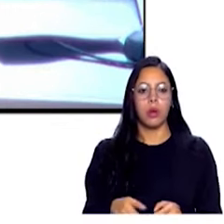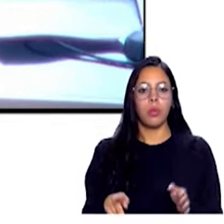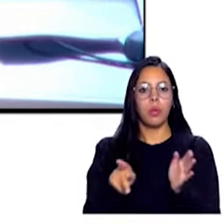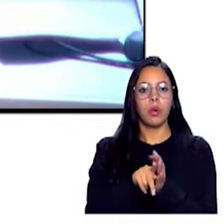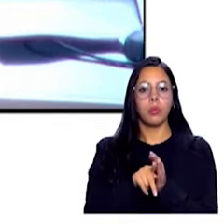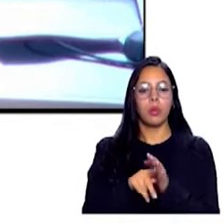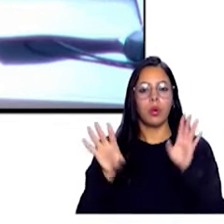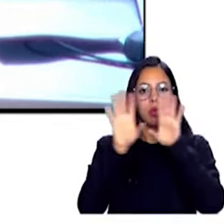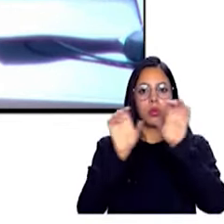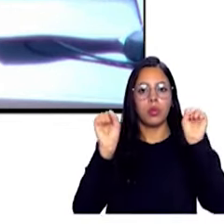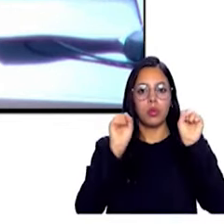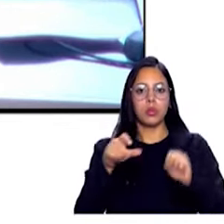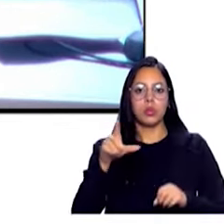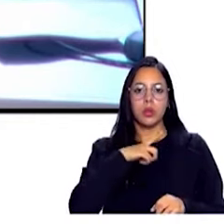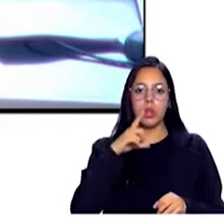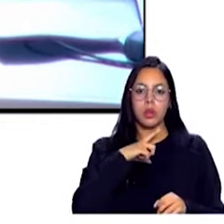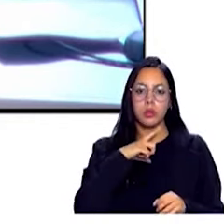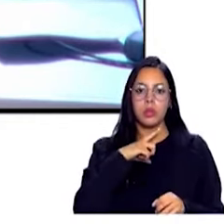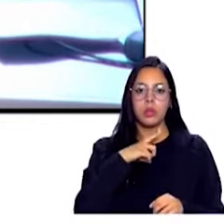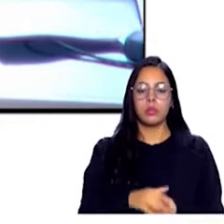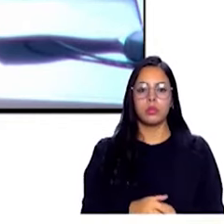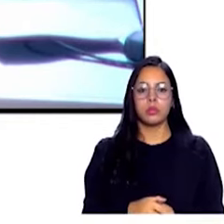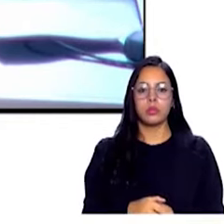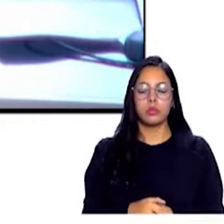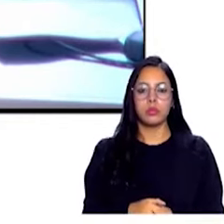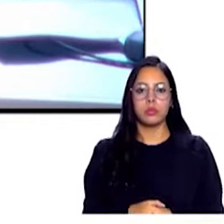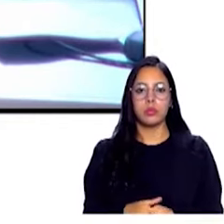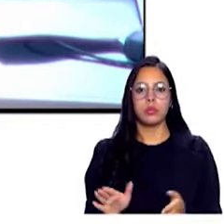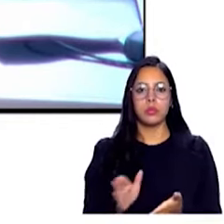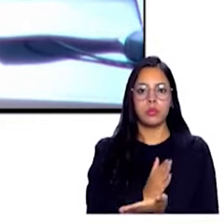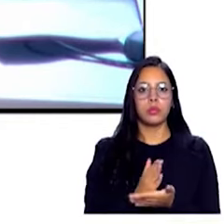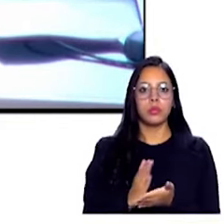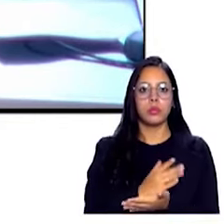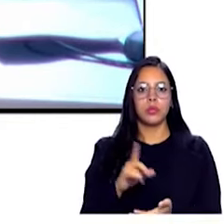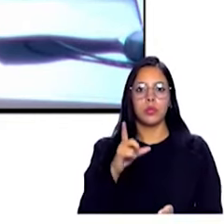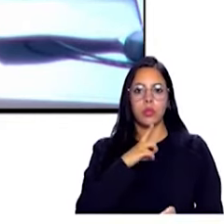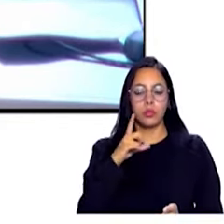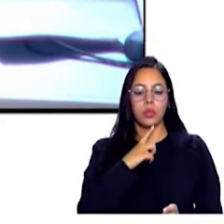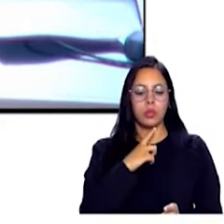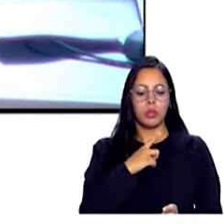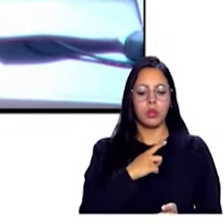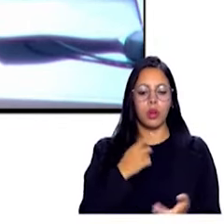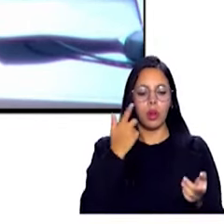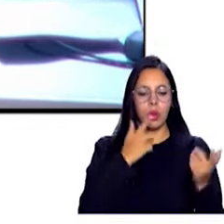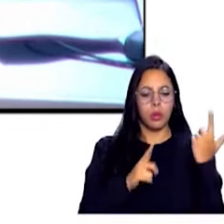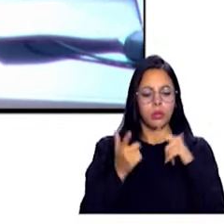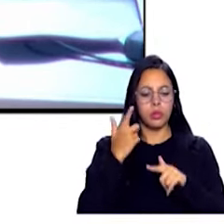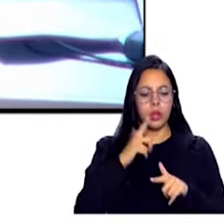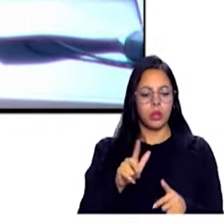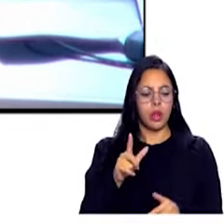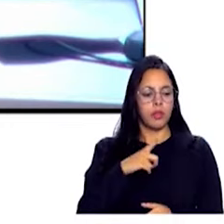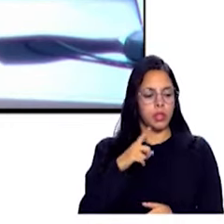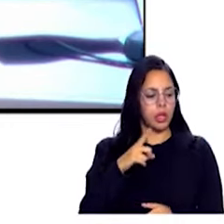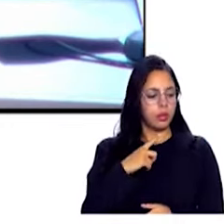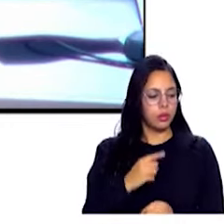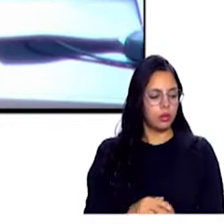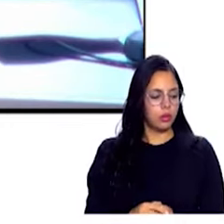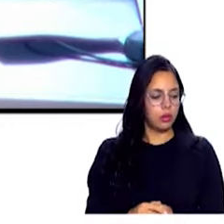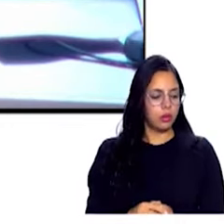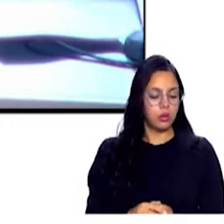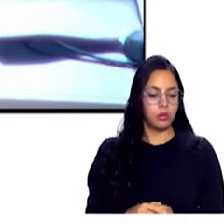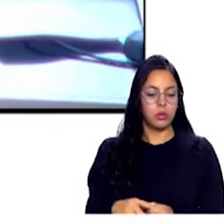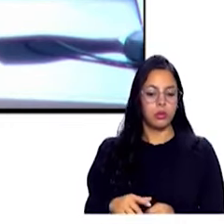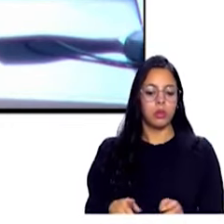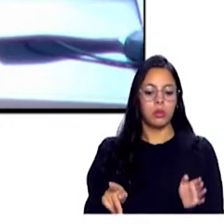crites ont été contest l'évolution Du droit la question de principe Il a été DIT que c'est souvent